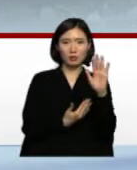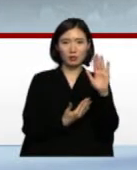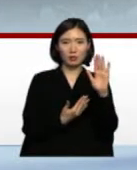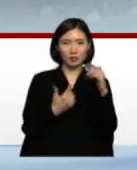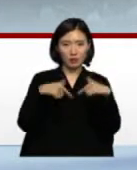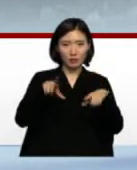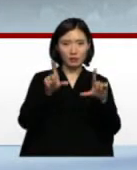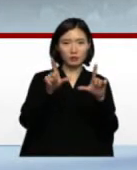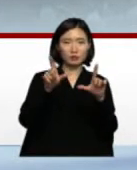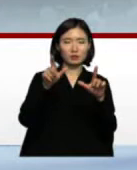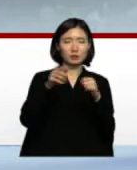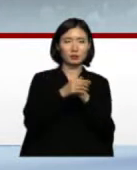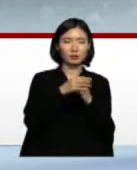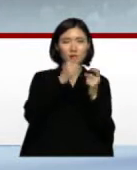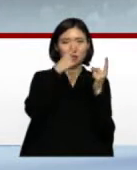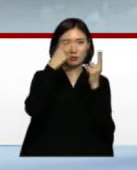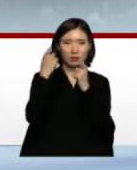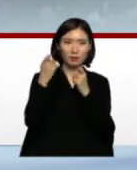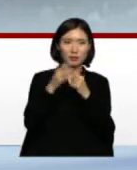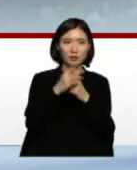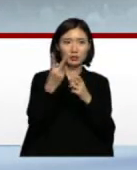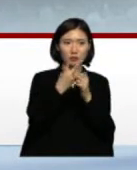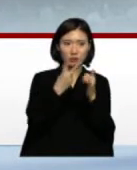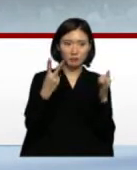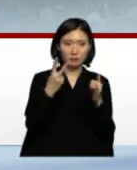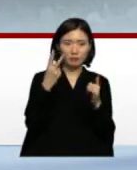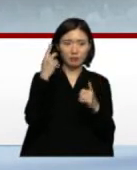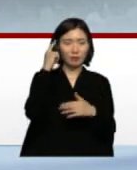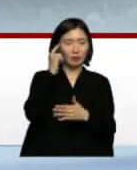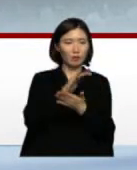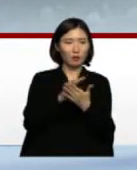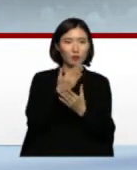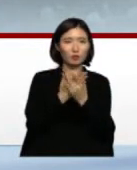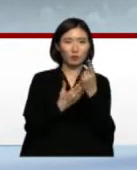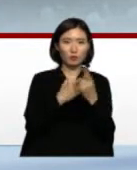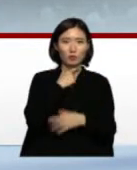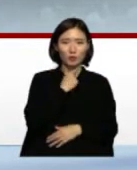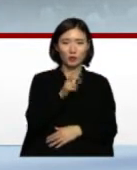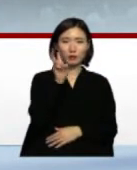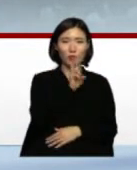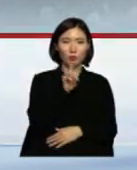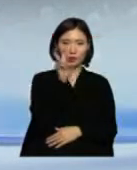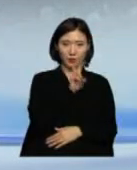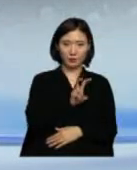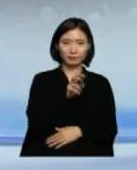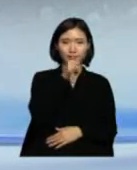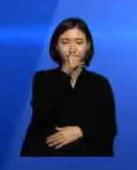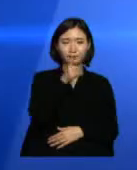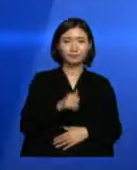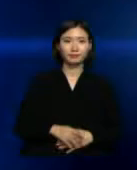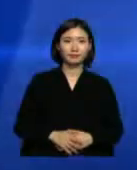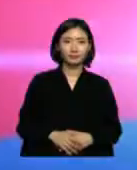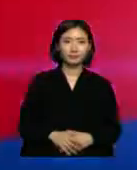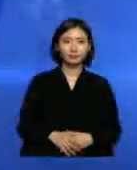기원하며 2천여 명이 한 목소리로 평화 통일을 염원하는 노래를 불렀습니다. 서정암 기자가 다녀왔습니다.